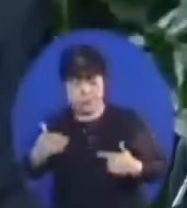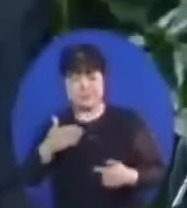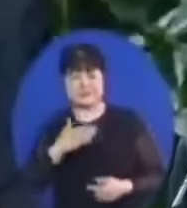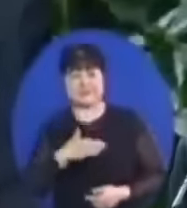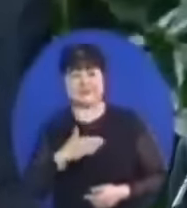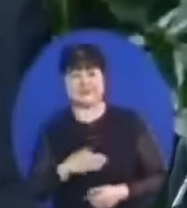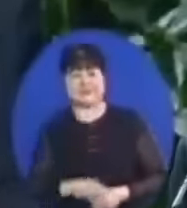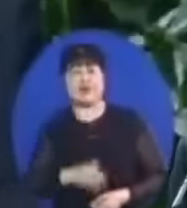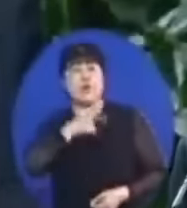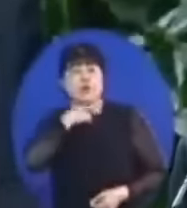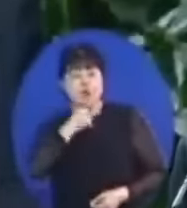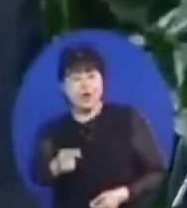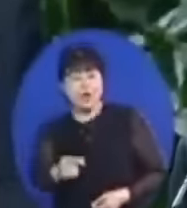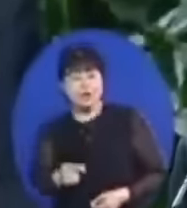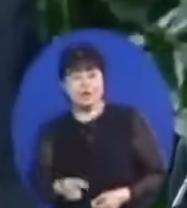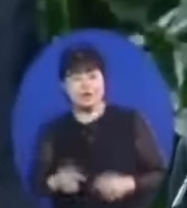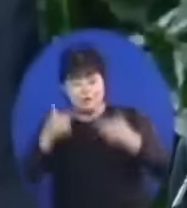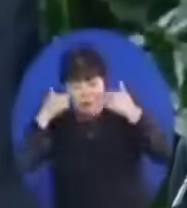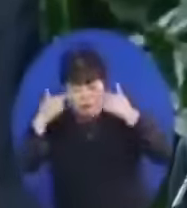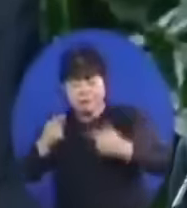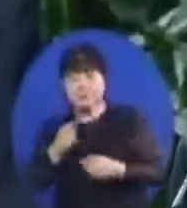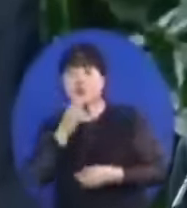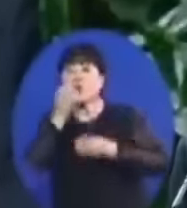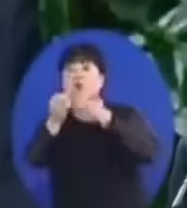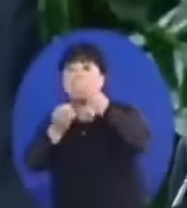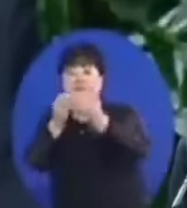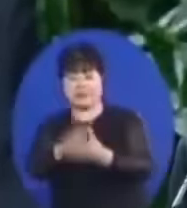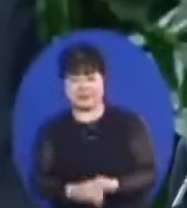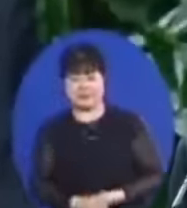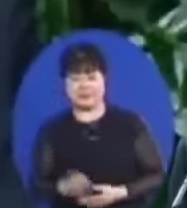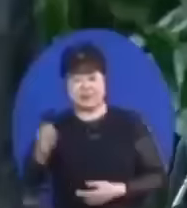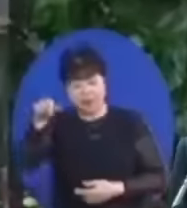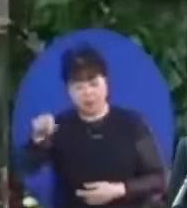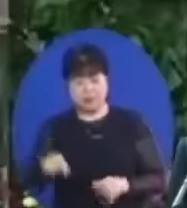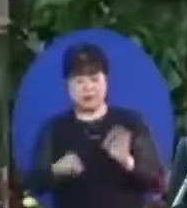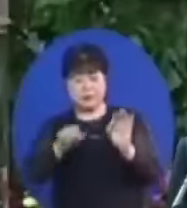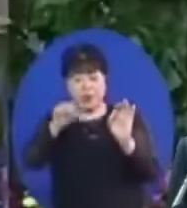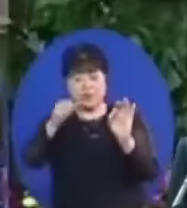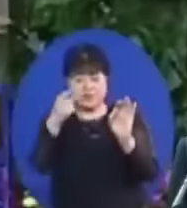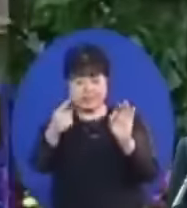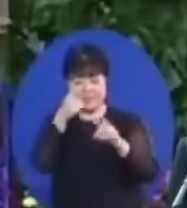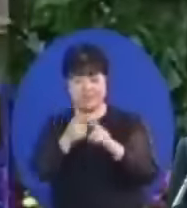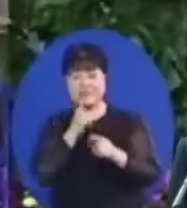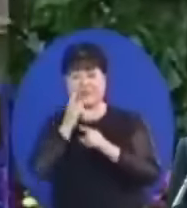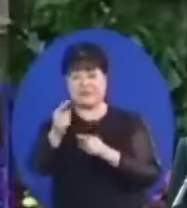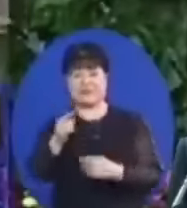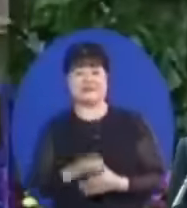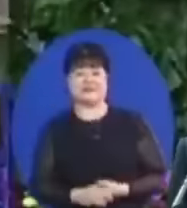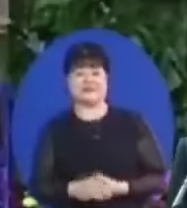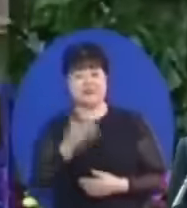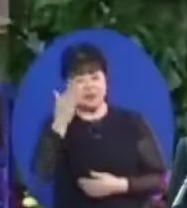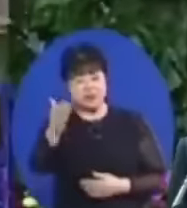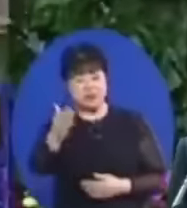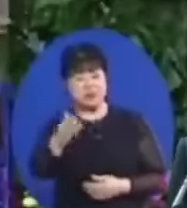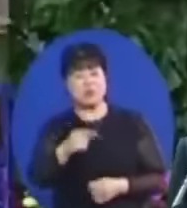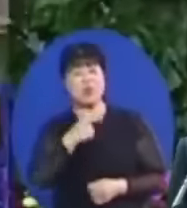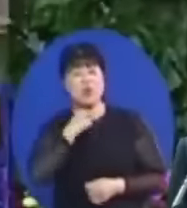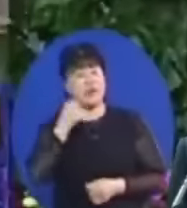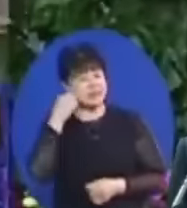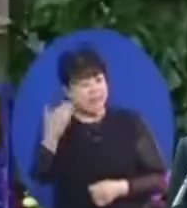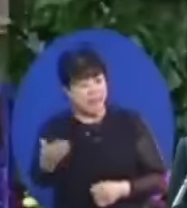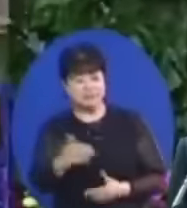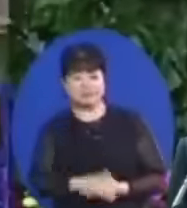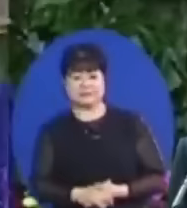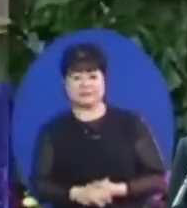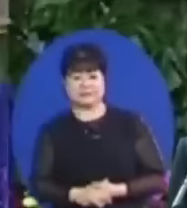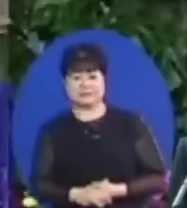바라는 것을 주님께 알아야 되는 것입니다. 마가복음 10장 51절에 예수께서 말씀하여 이르시되 내게 무엇을 하여 주기를